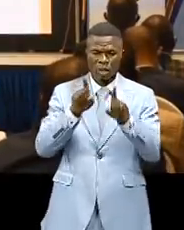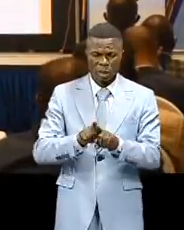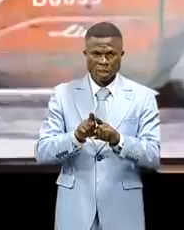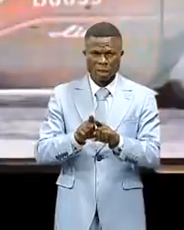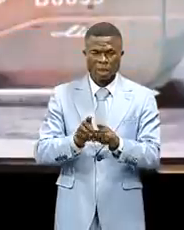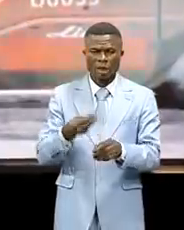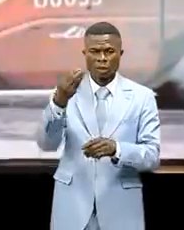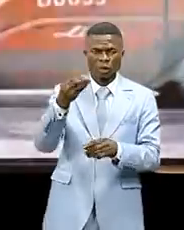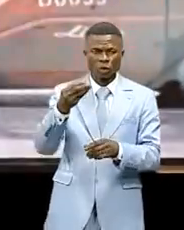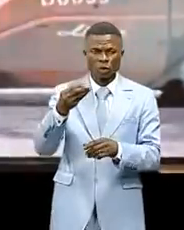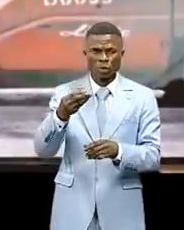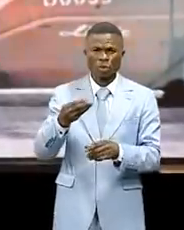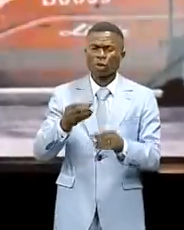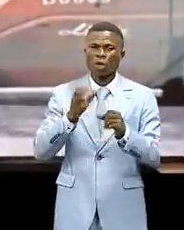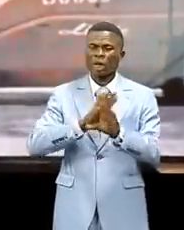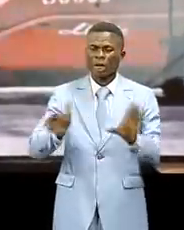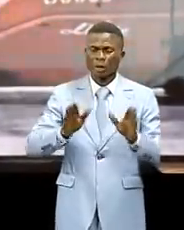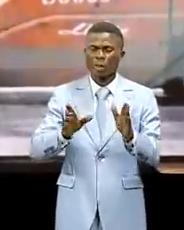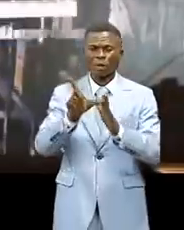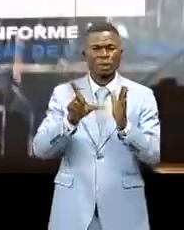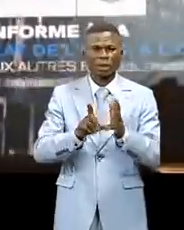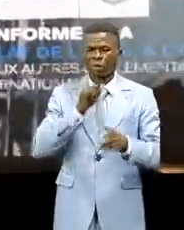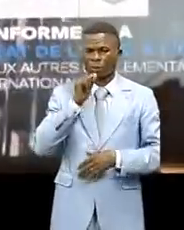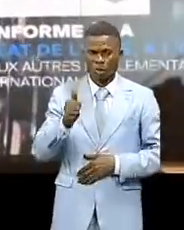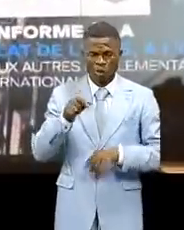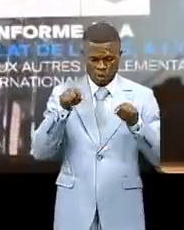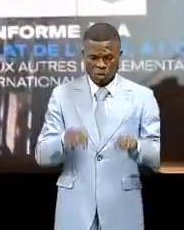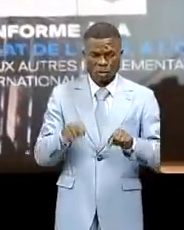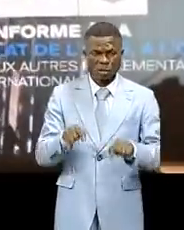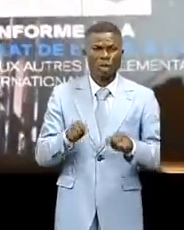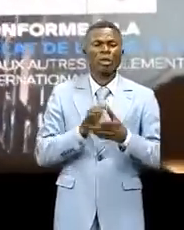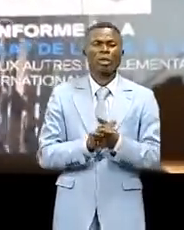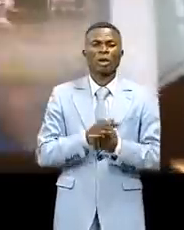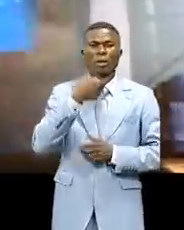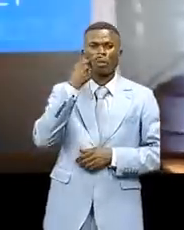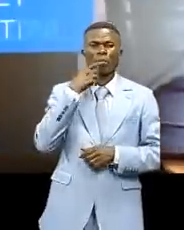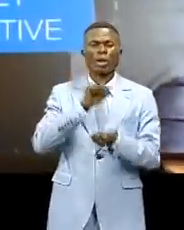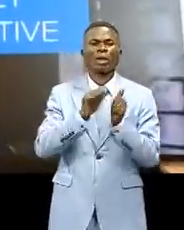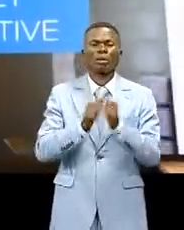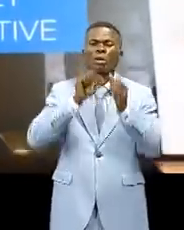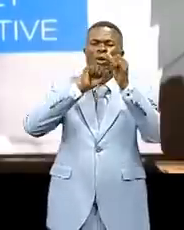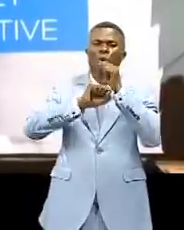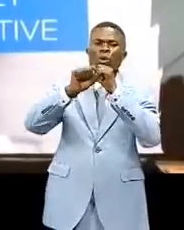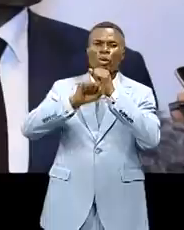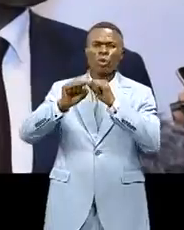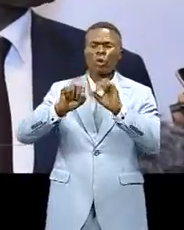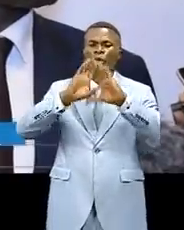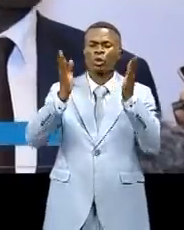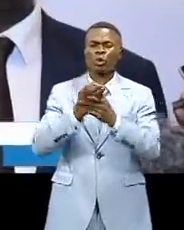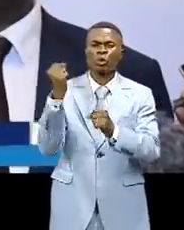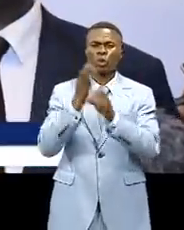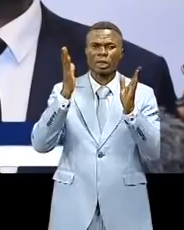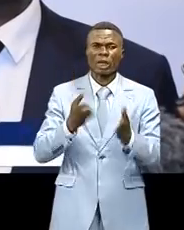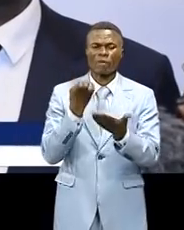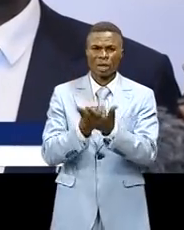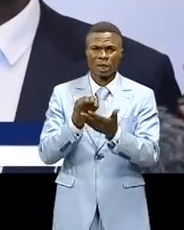le sou conforme aux textes légaux alors aujourd'hui il avait été question de sensibiliser les opérateurs économiques ainsi que